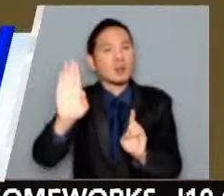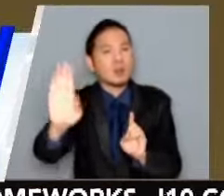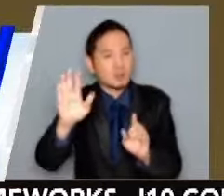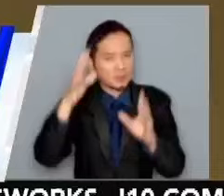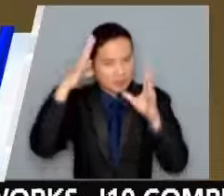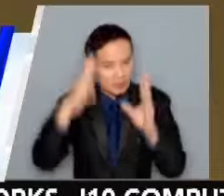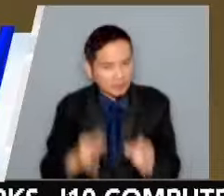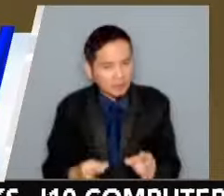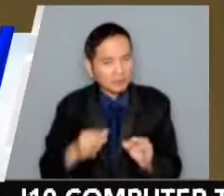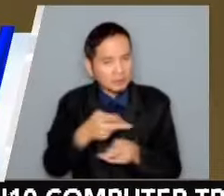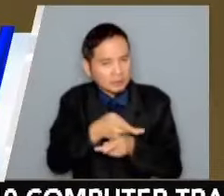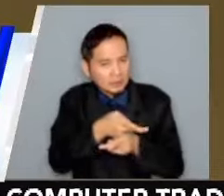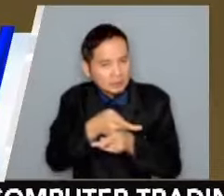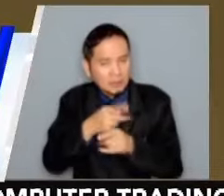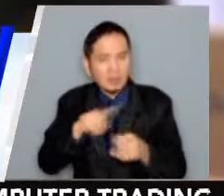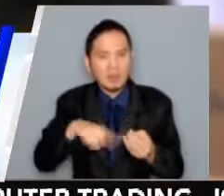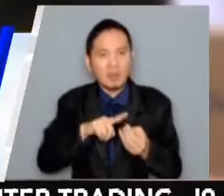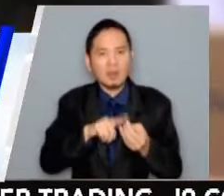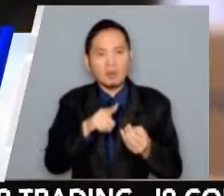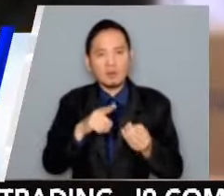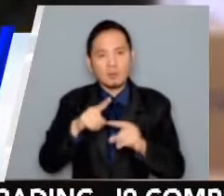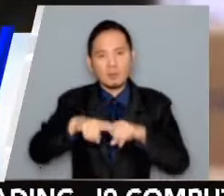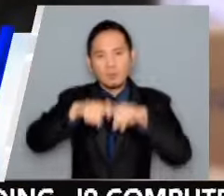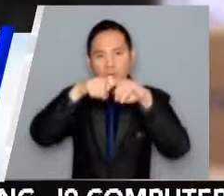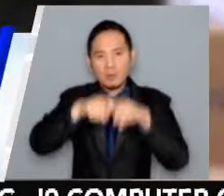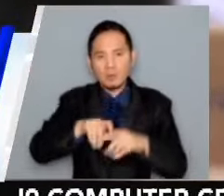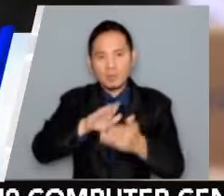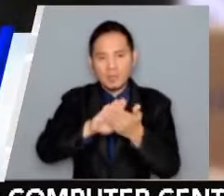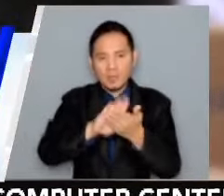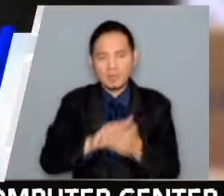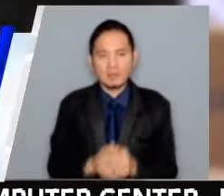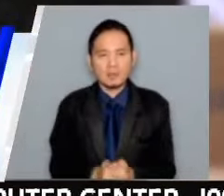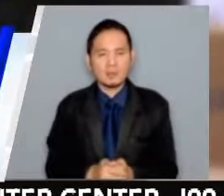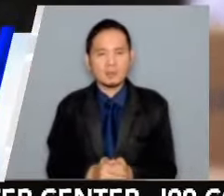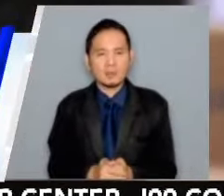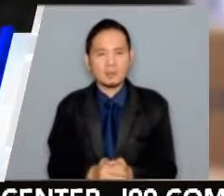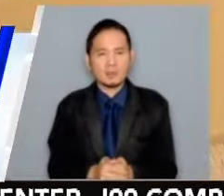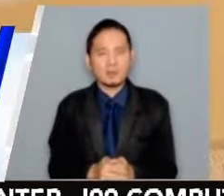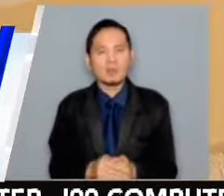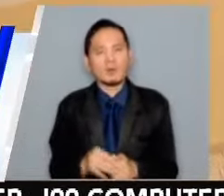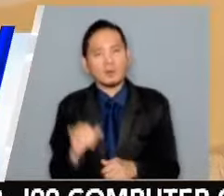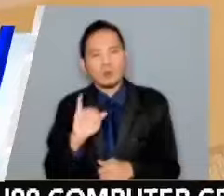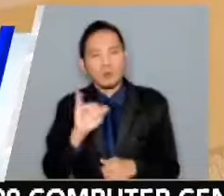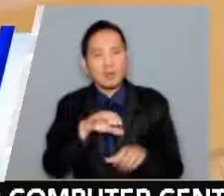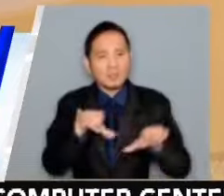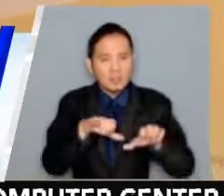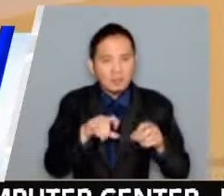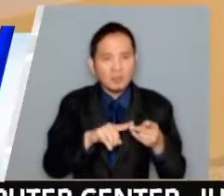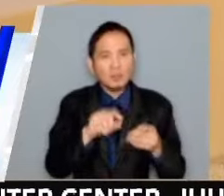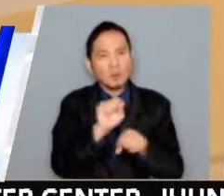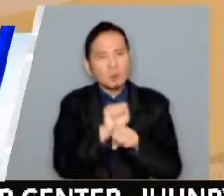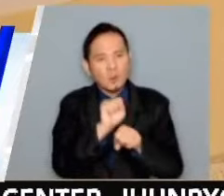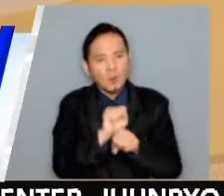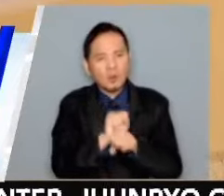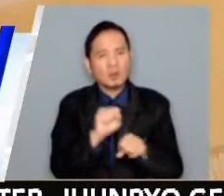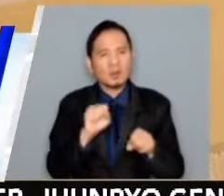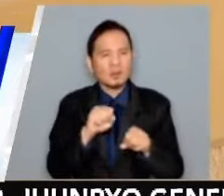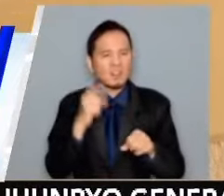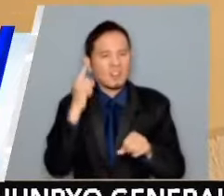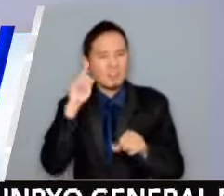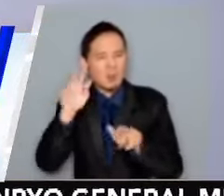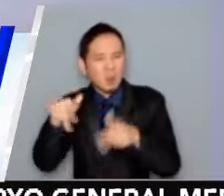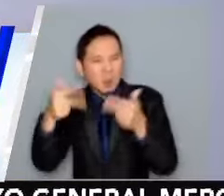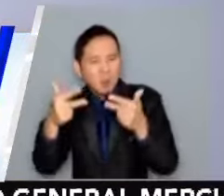suspension of classes, including yung pagbibigay ng mga intervention activities for lost hours inside the classroom. Opo, Asek, eto ho,